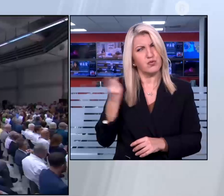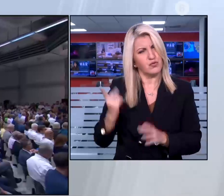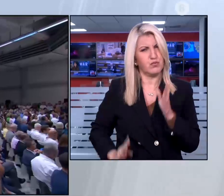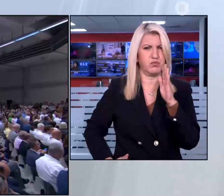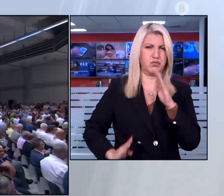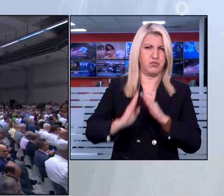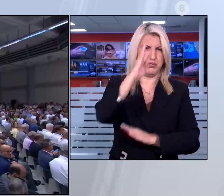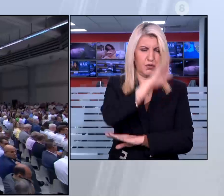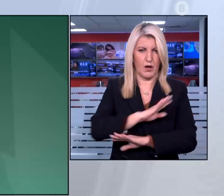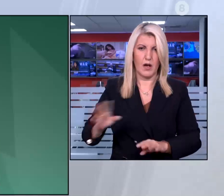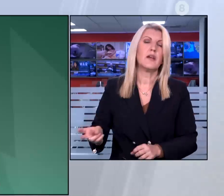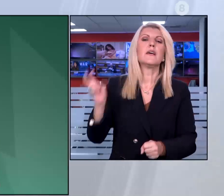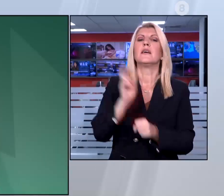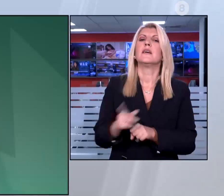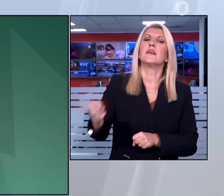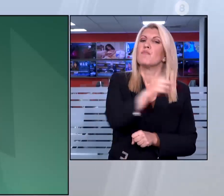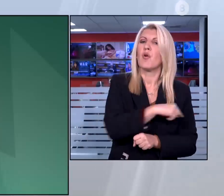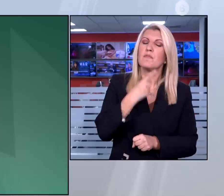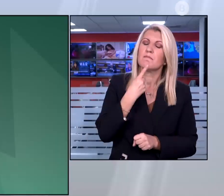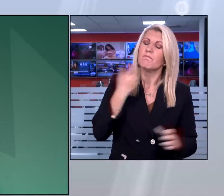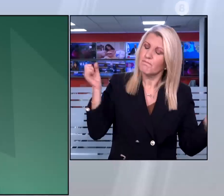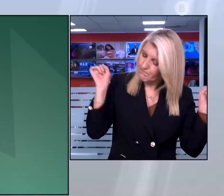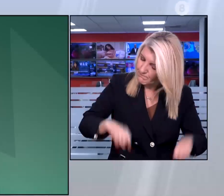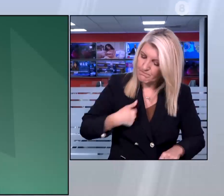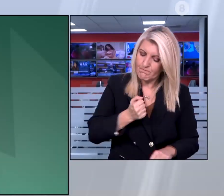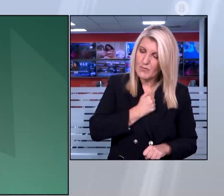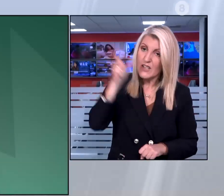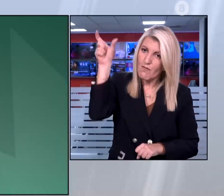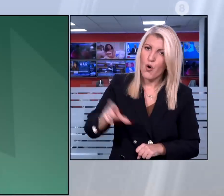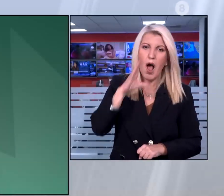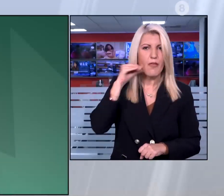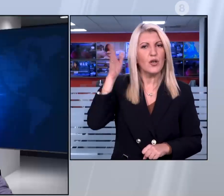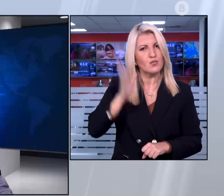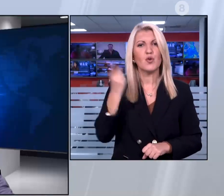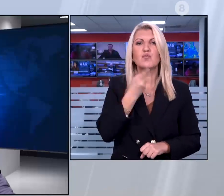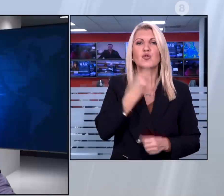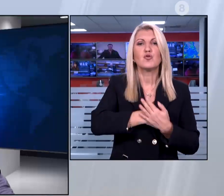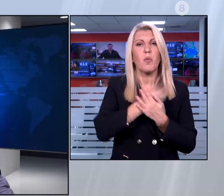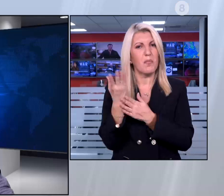77,3% πιστεύει πως θα ανεβάσει τα ποσοστά του ΠΑΣΟΚ. Πολύ μεγάλη δύναμη και πολύ μεγάλη.